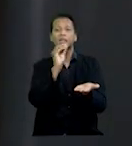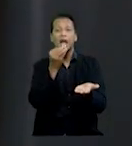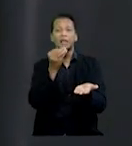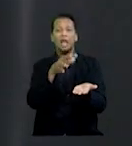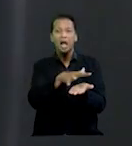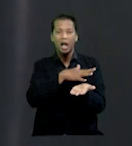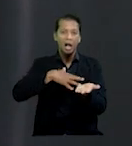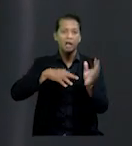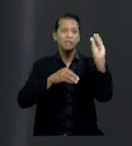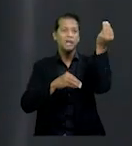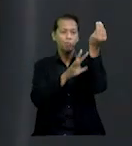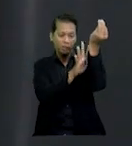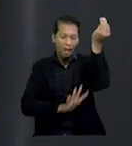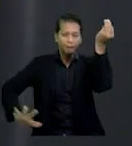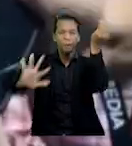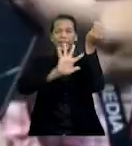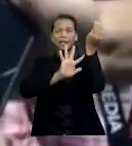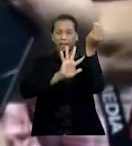dan 12% dari Banten.